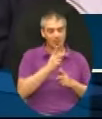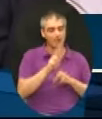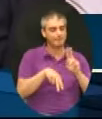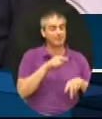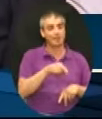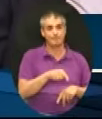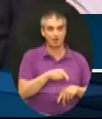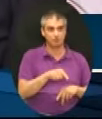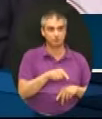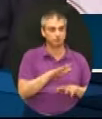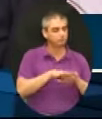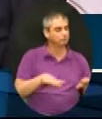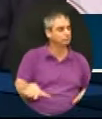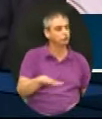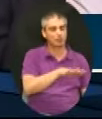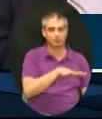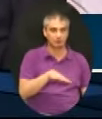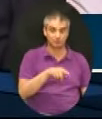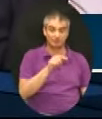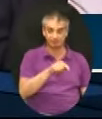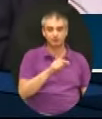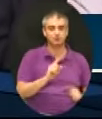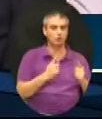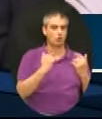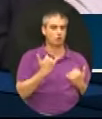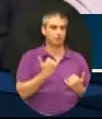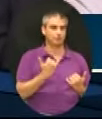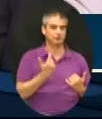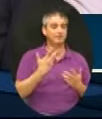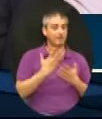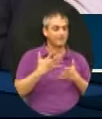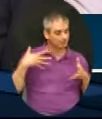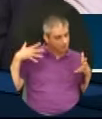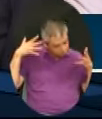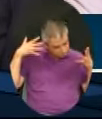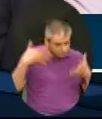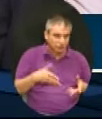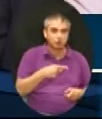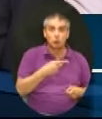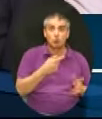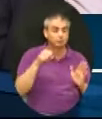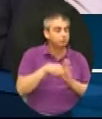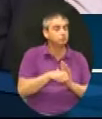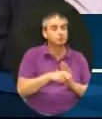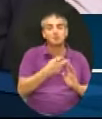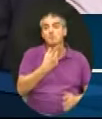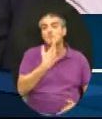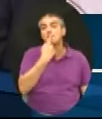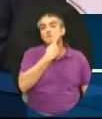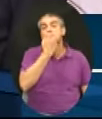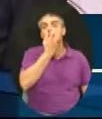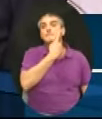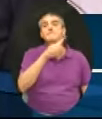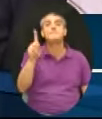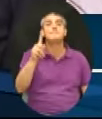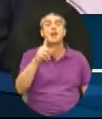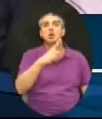מטפלת בשטח. וזה קורה, והשקיעו יותר מ-100 מיליון